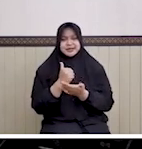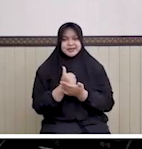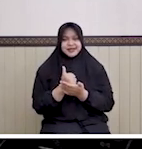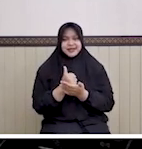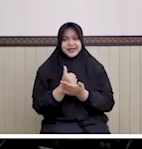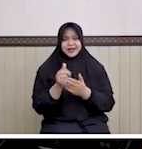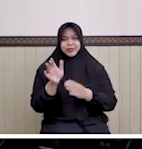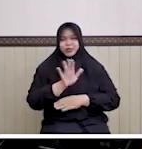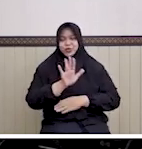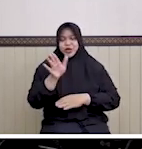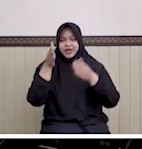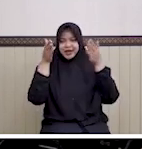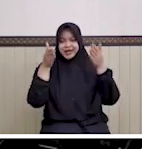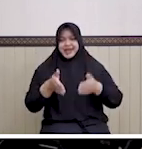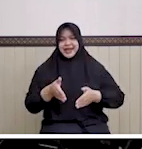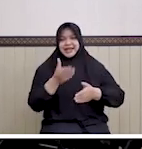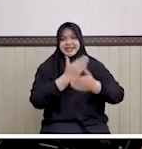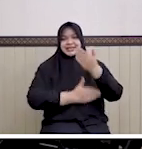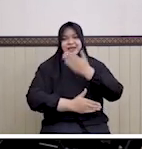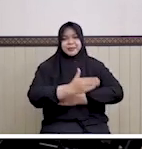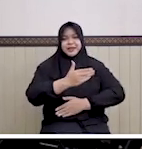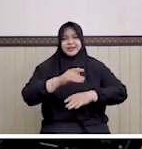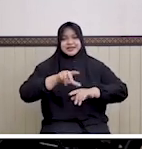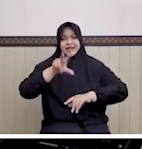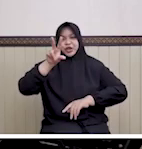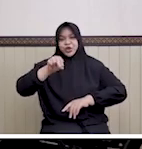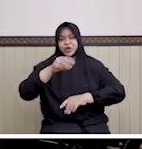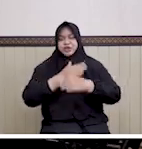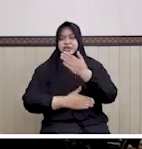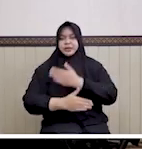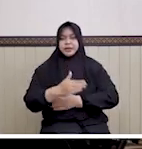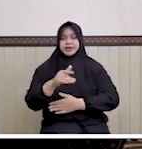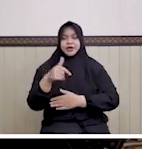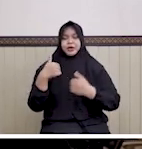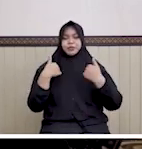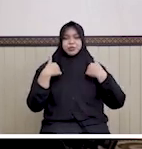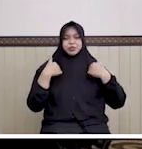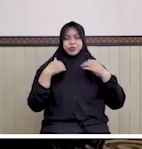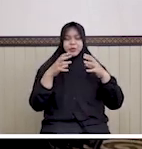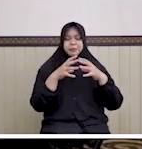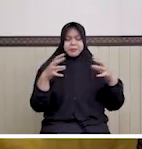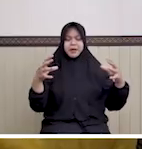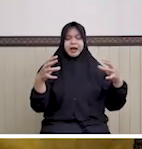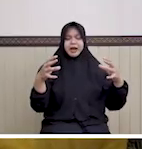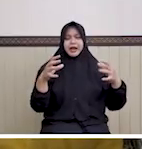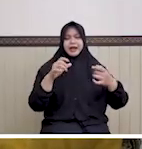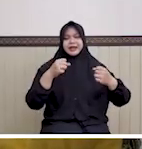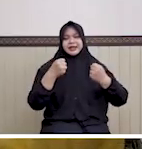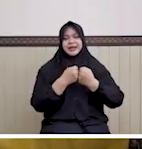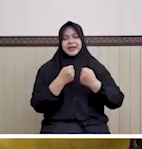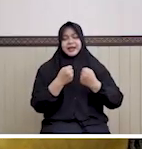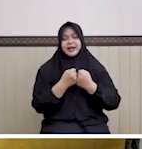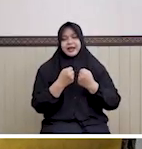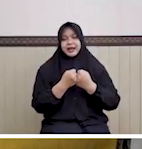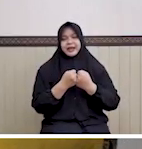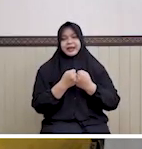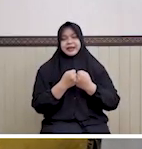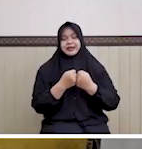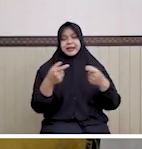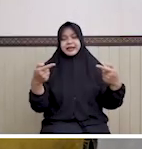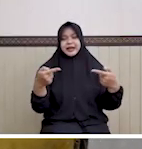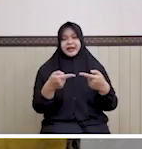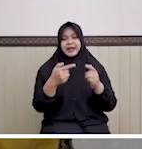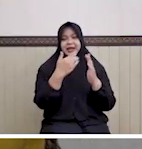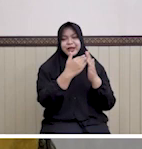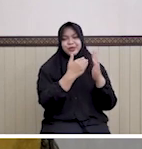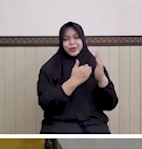bukan hanya disabilitas ya on disabilitas pun juga punya banyak tantangan terkait dengan substansi hukum terkait